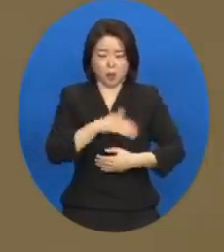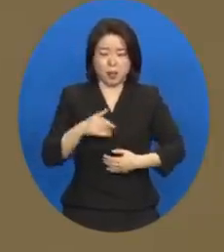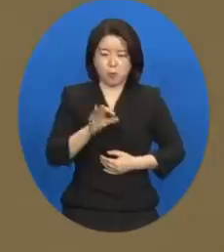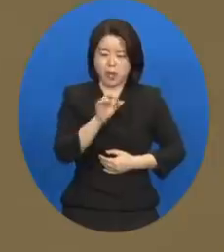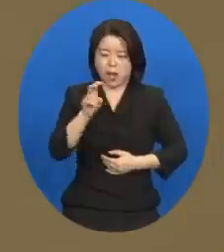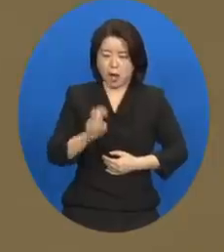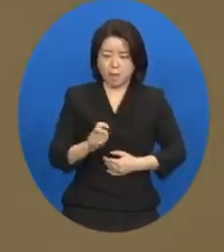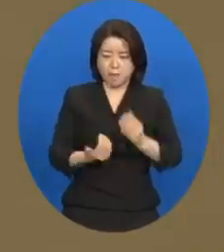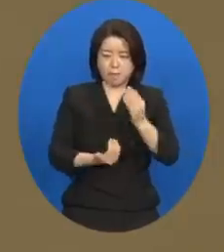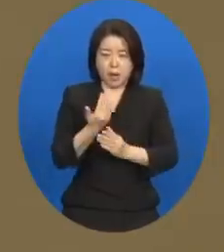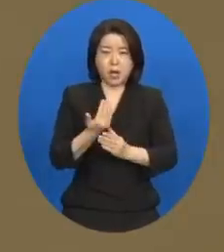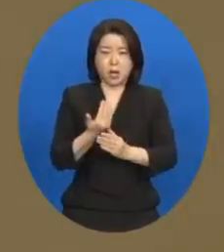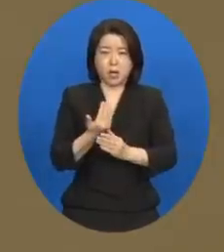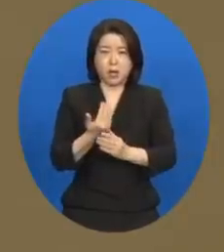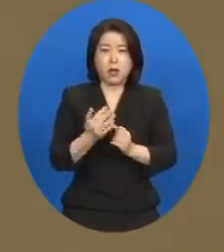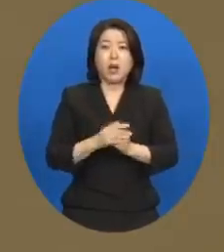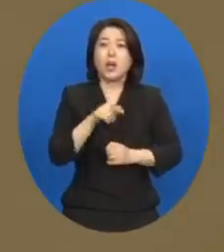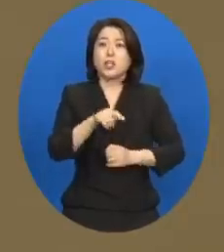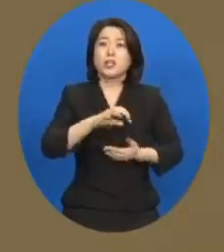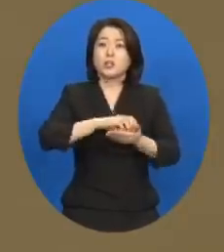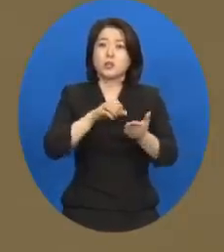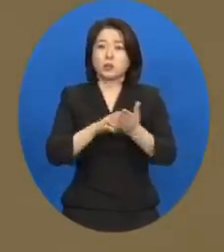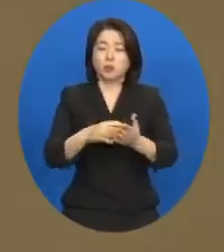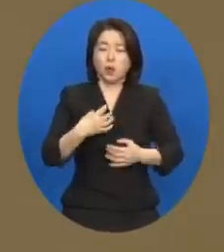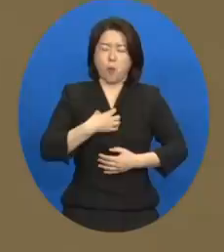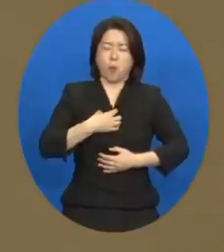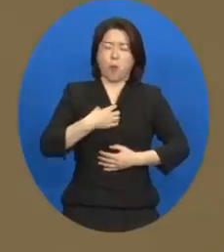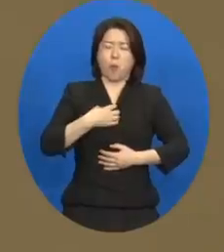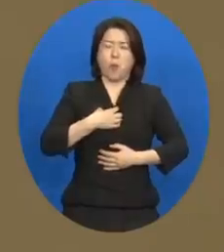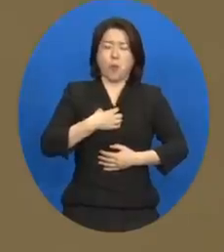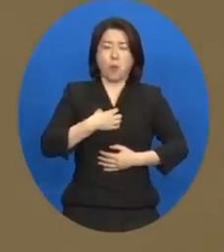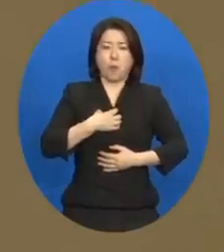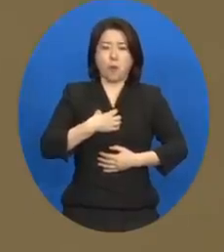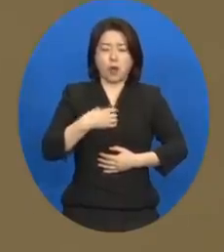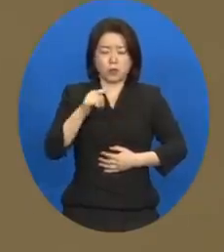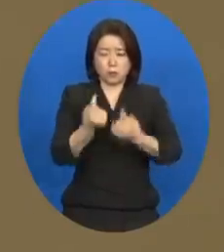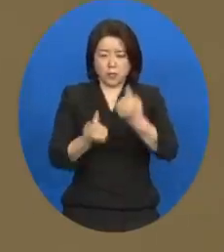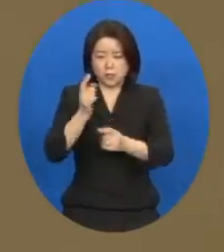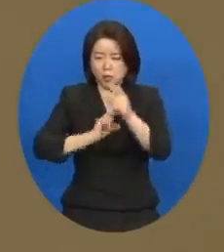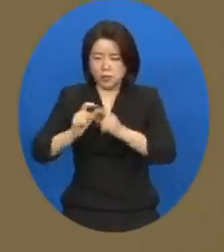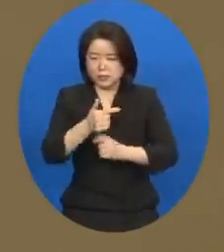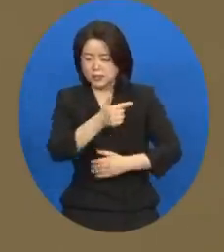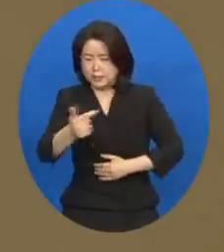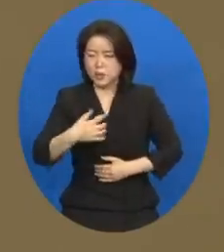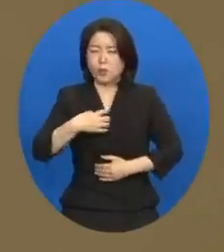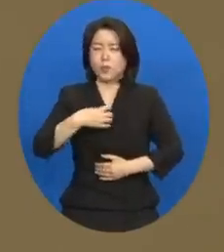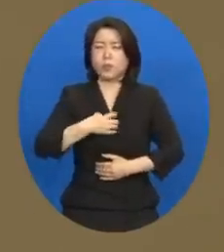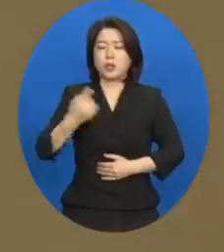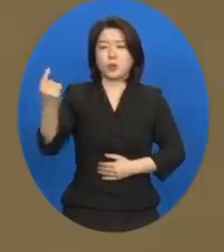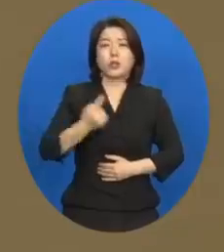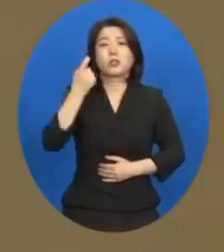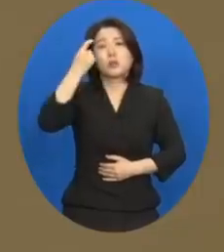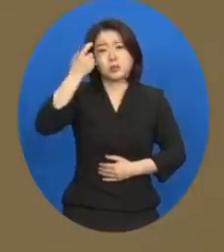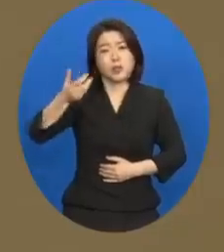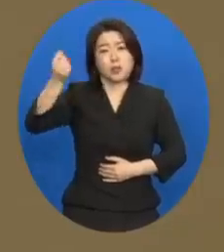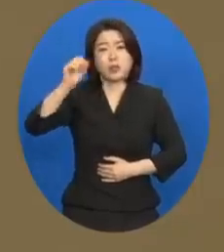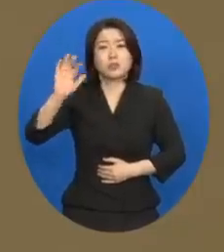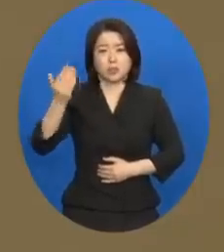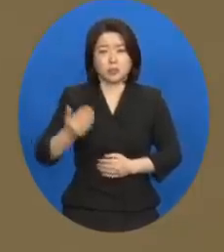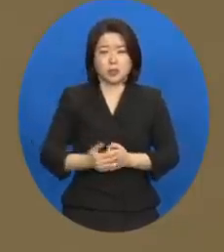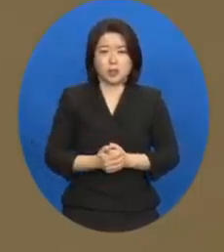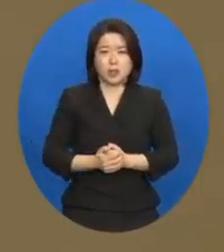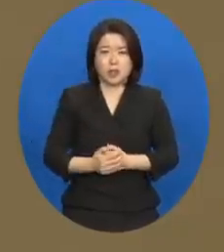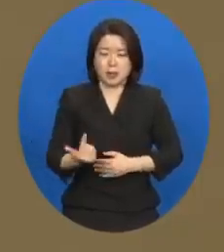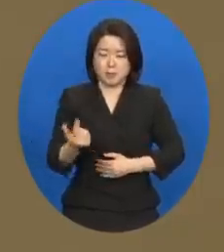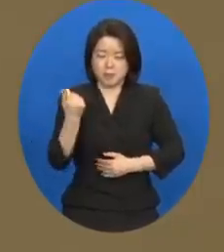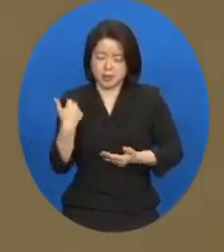생겼다, 그 정도의 위기, 그보다 더 큰 위기가 왔다고 생각해야 합니다.